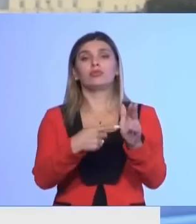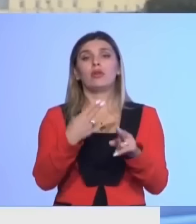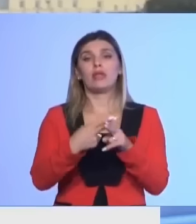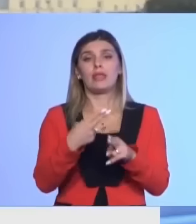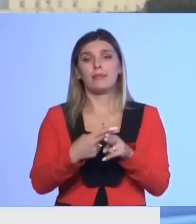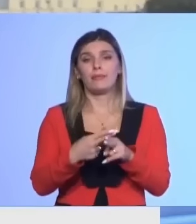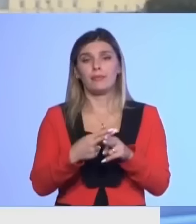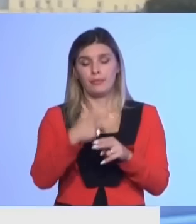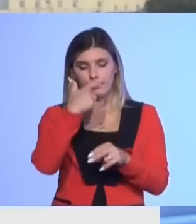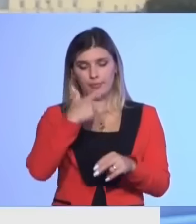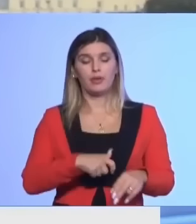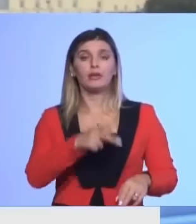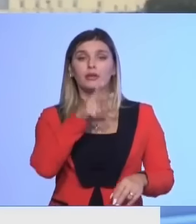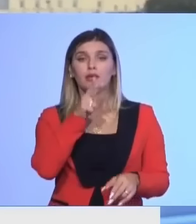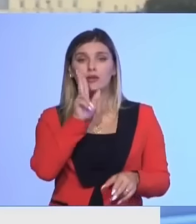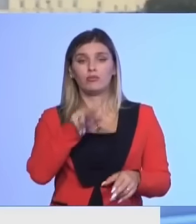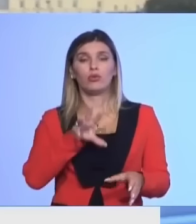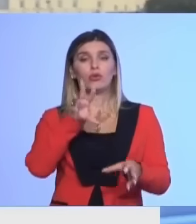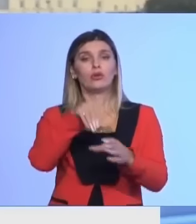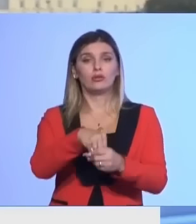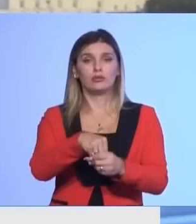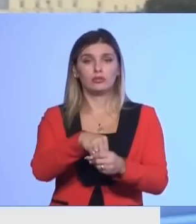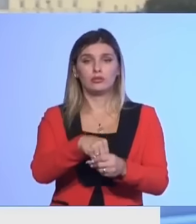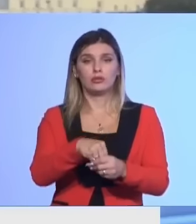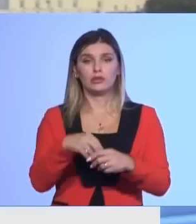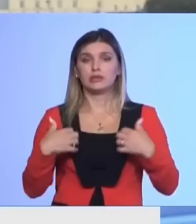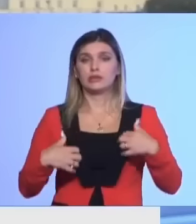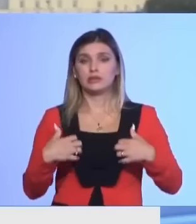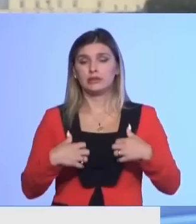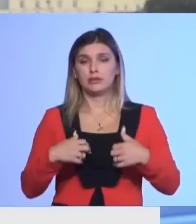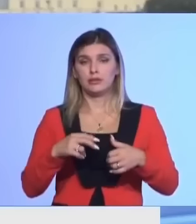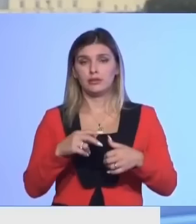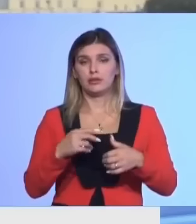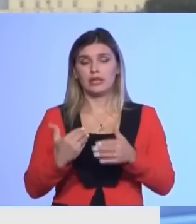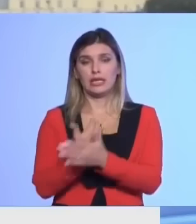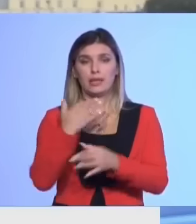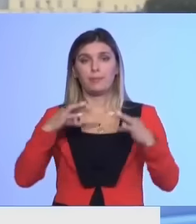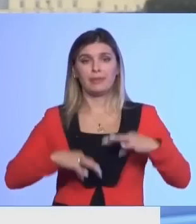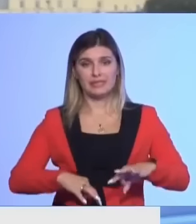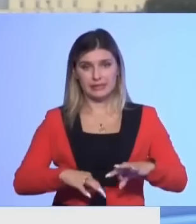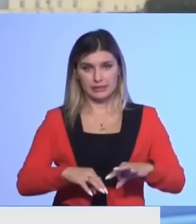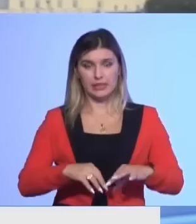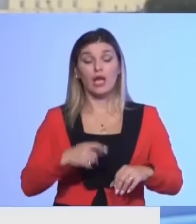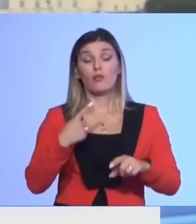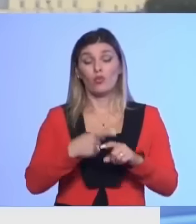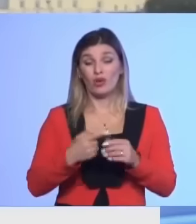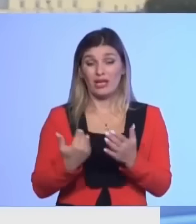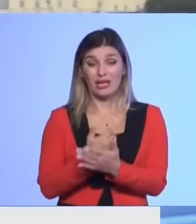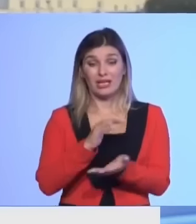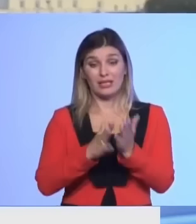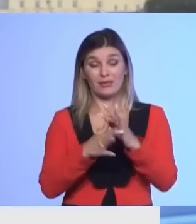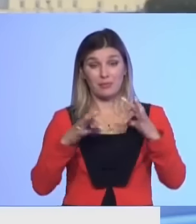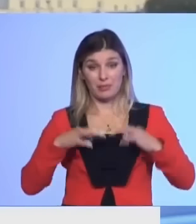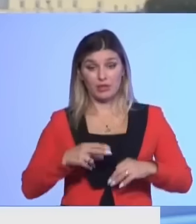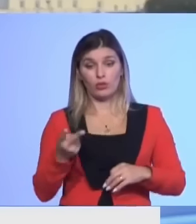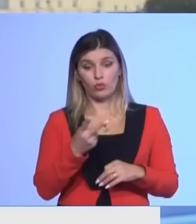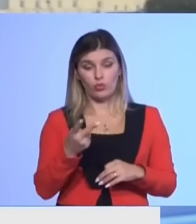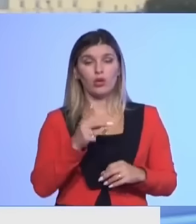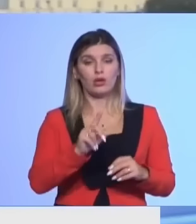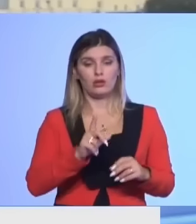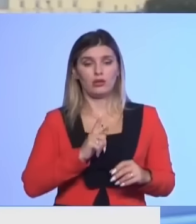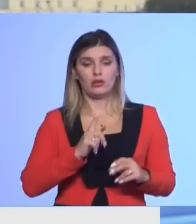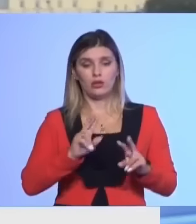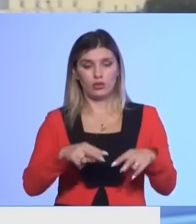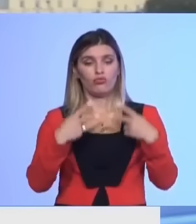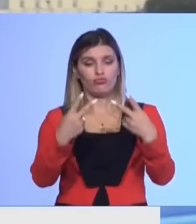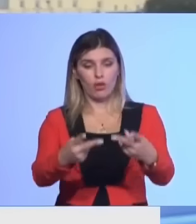president. Emrimi i partisë do të certifikohet zyrtarisht pas dy javësh për të dy në kuvendin e partisë që do të mbahet në qytetin e Chicagos. Para